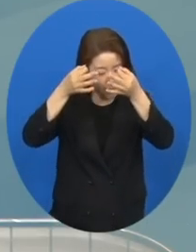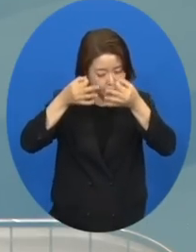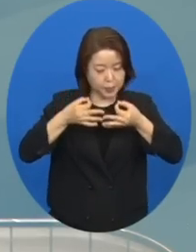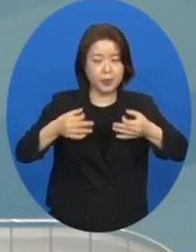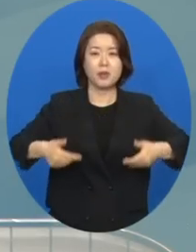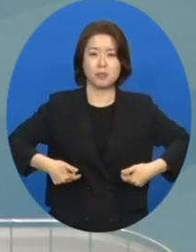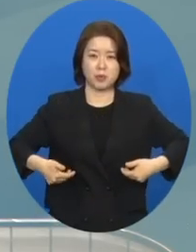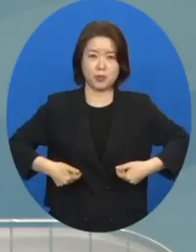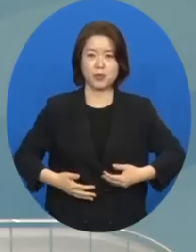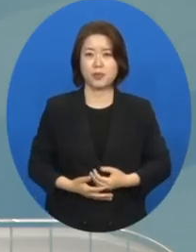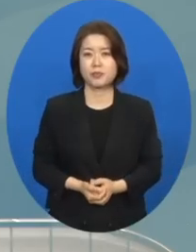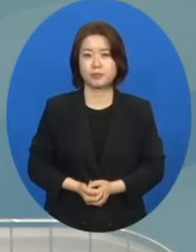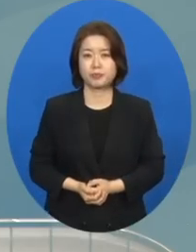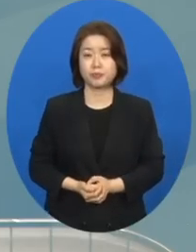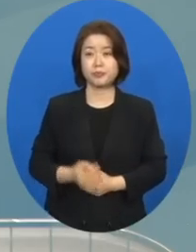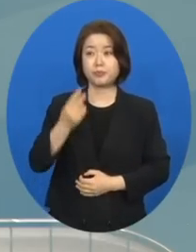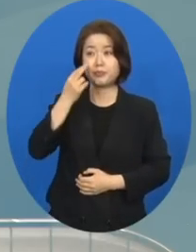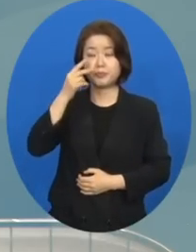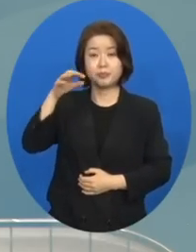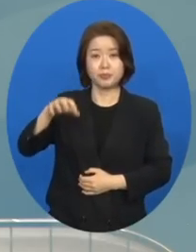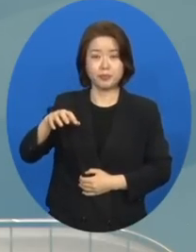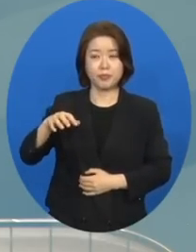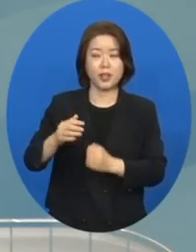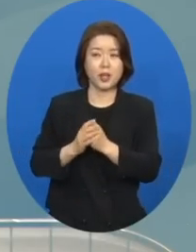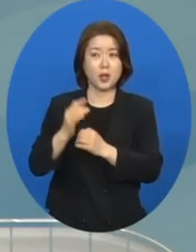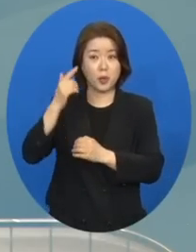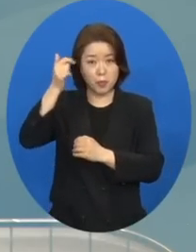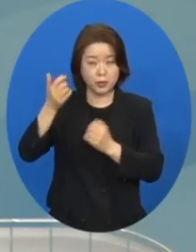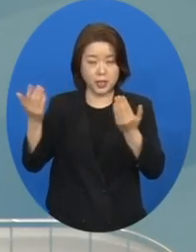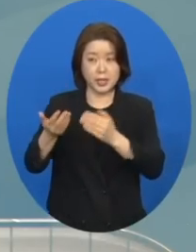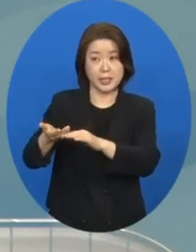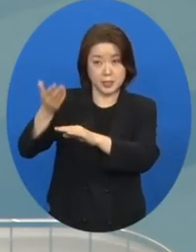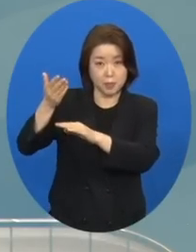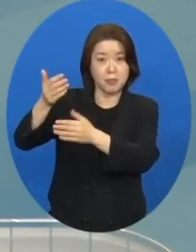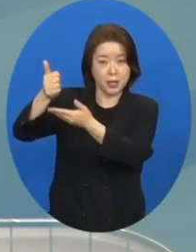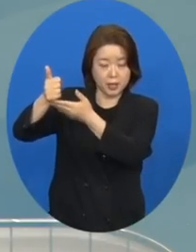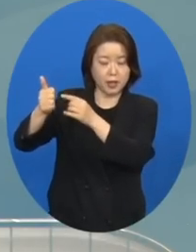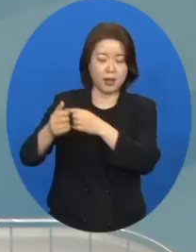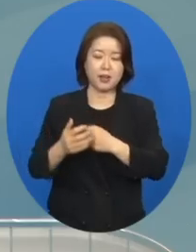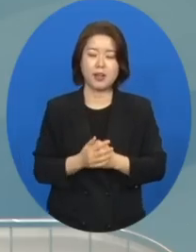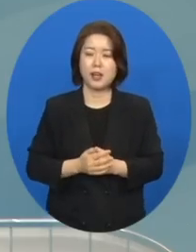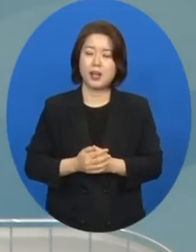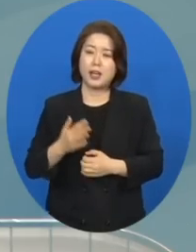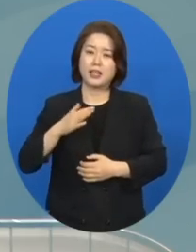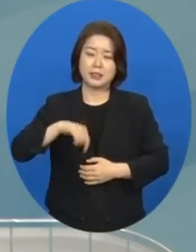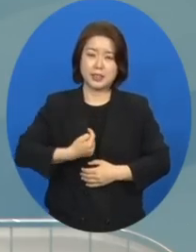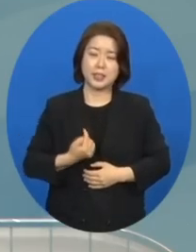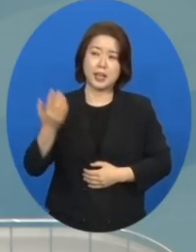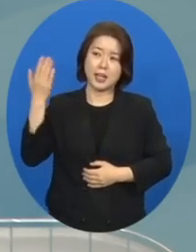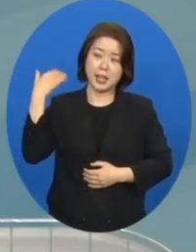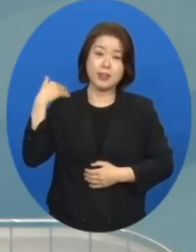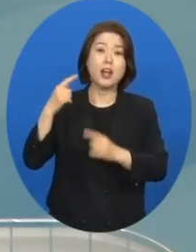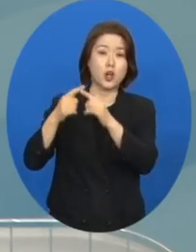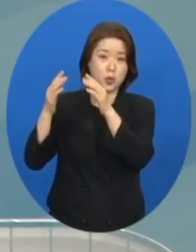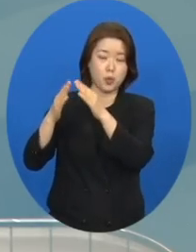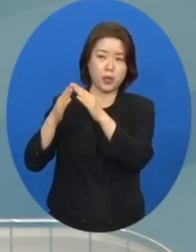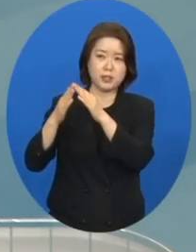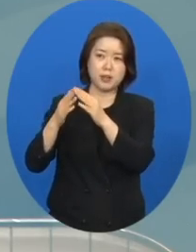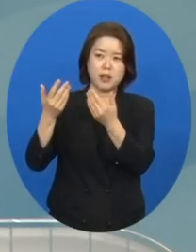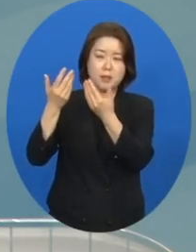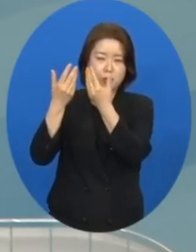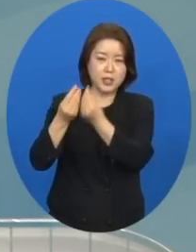합니다 미국에서 뭐 껴야 전한 선배 목사님이 자신의 목회하던 그 정 교회에서 있었던 이야기를 해준 적이